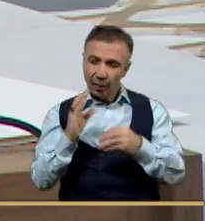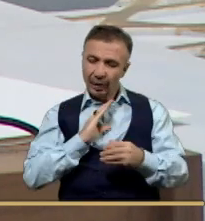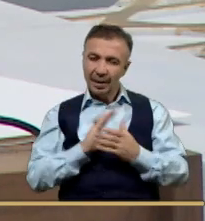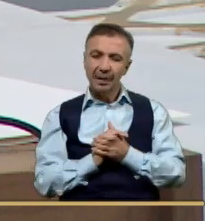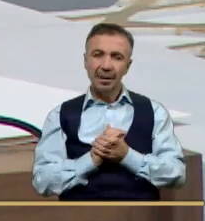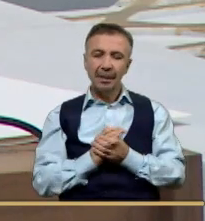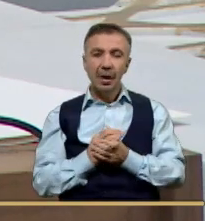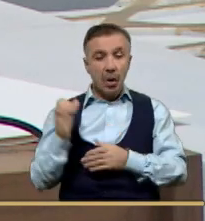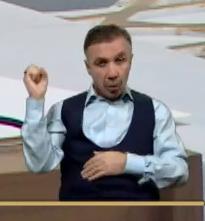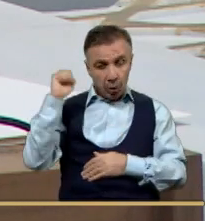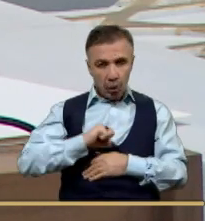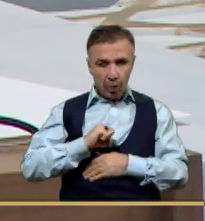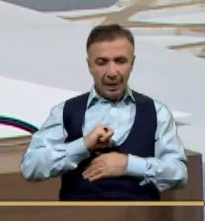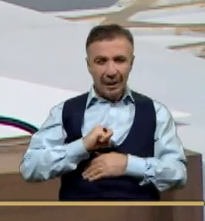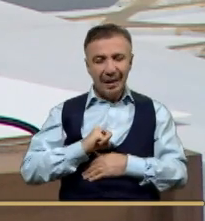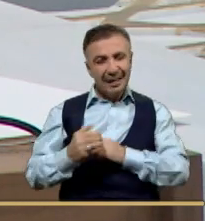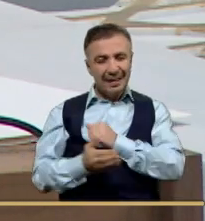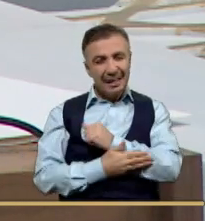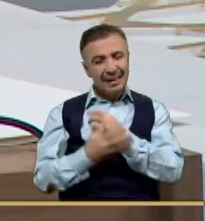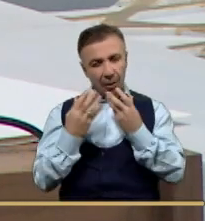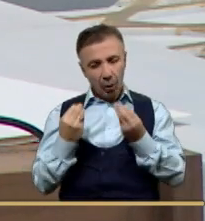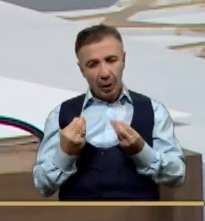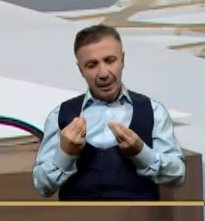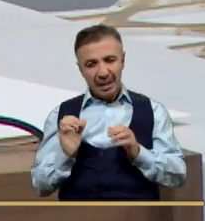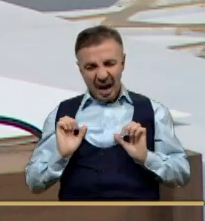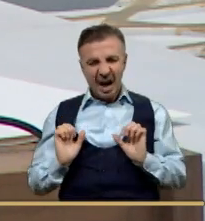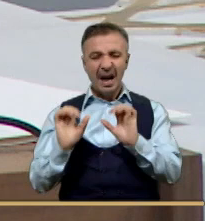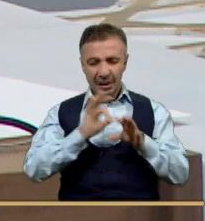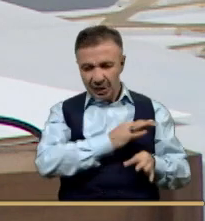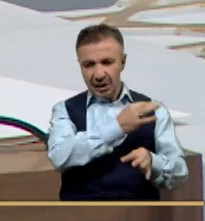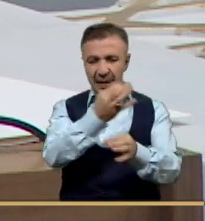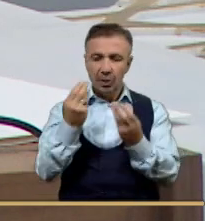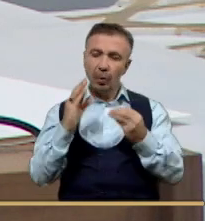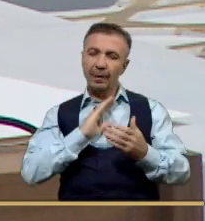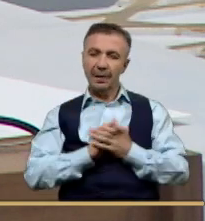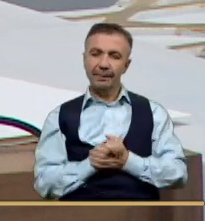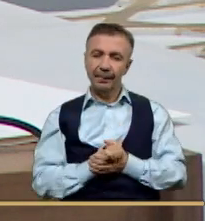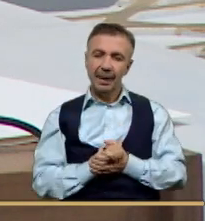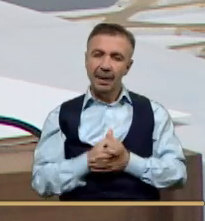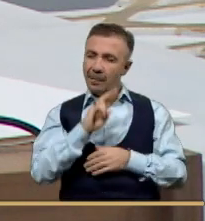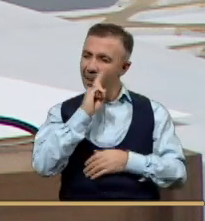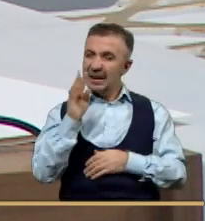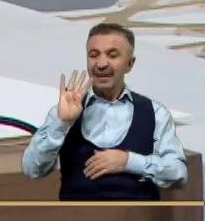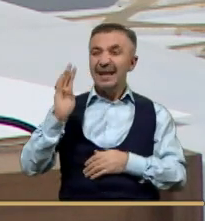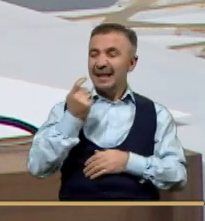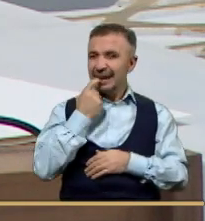Düşmanın tarafını tutan hainlerimiz de çok. Ve maalesef 40 yıldan beri